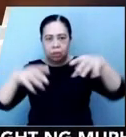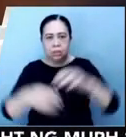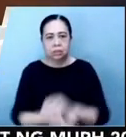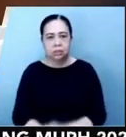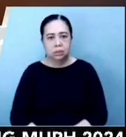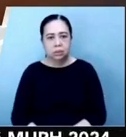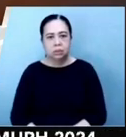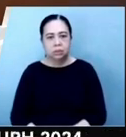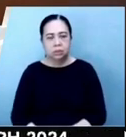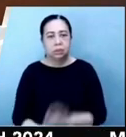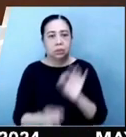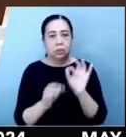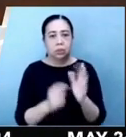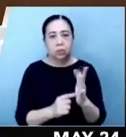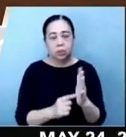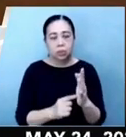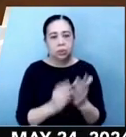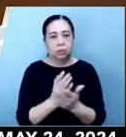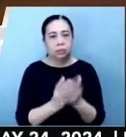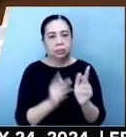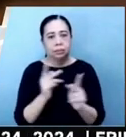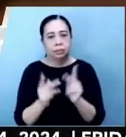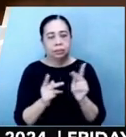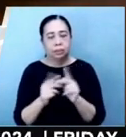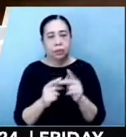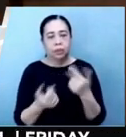Nagsindi rin ang kandila ang ilang residente ng Pasig,